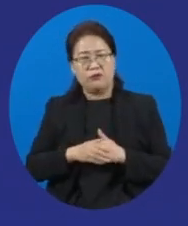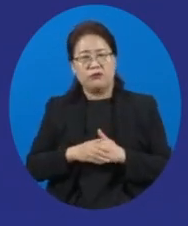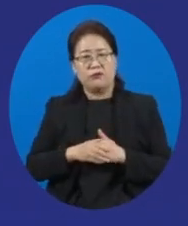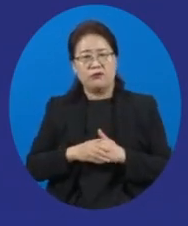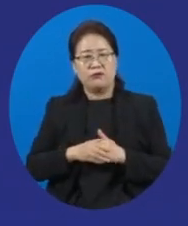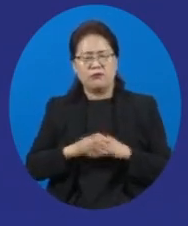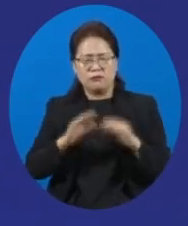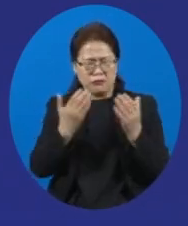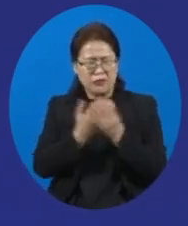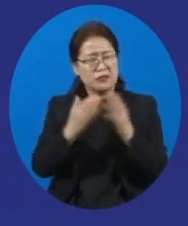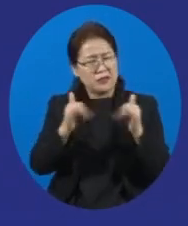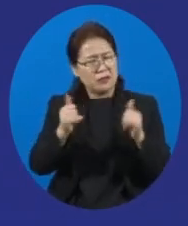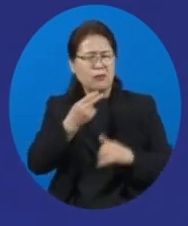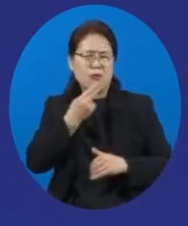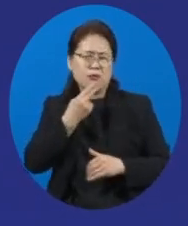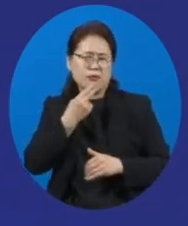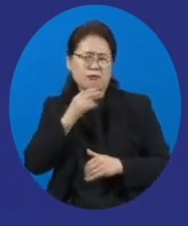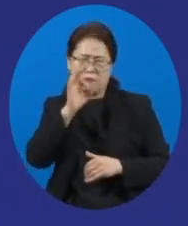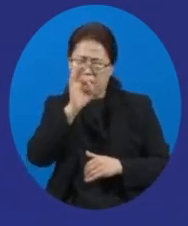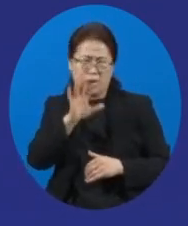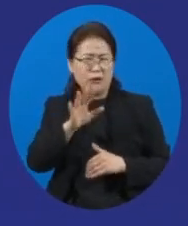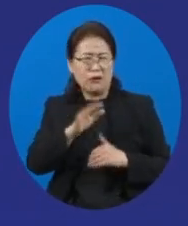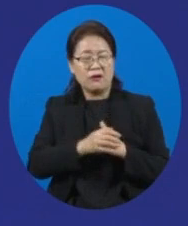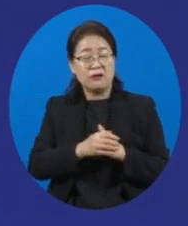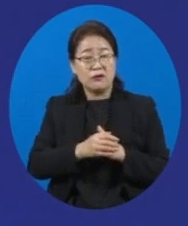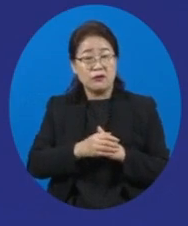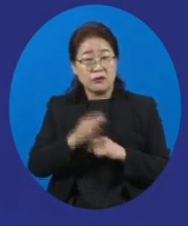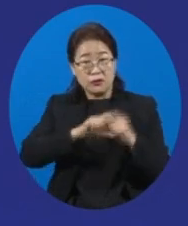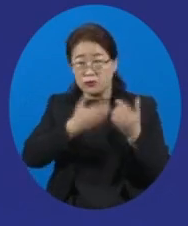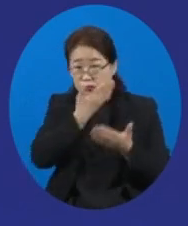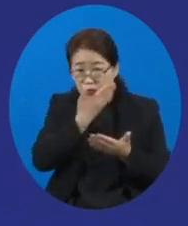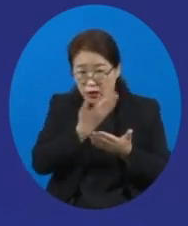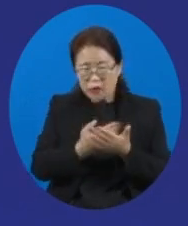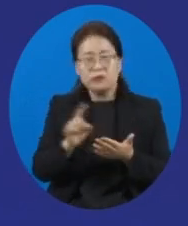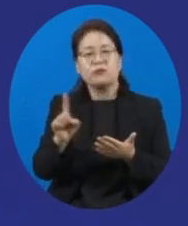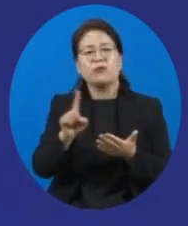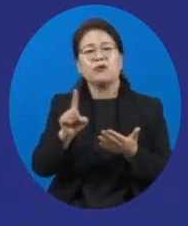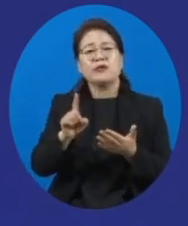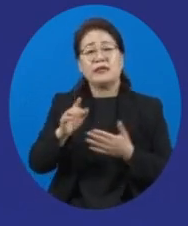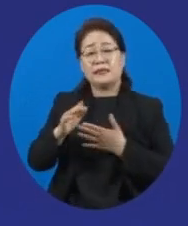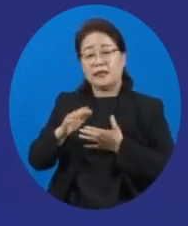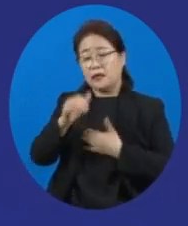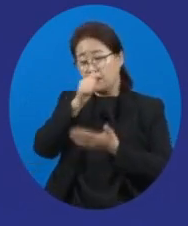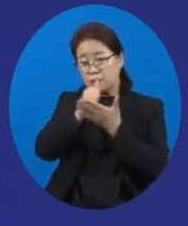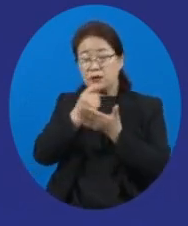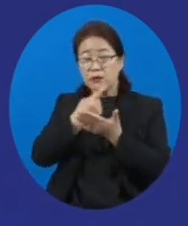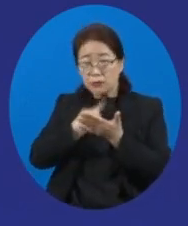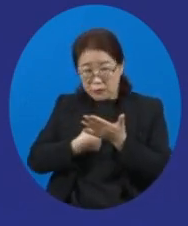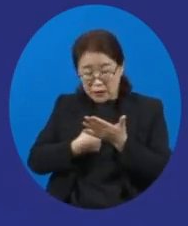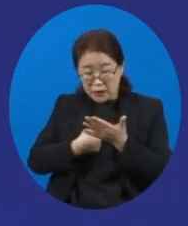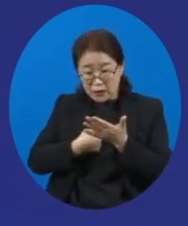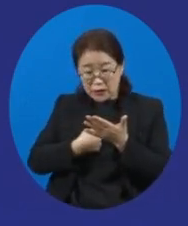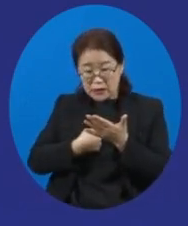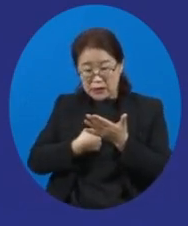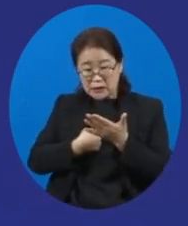사람이 없어요. 더 중요한 것은 내가 죄를 지었다는